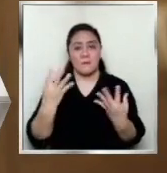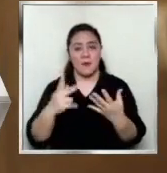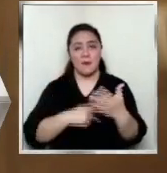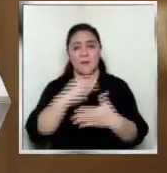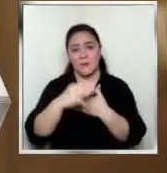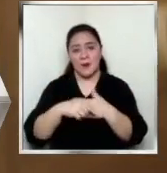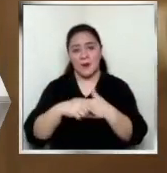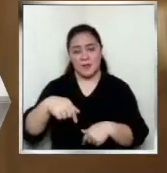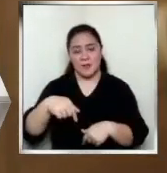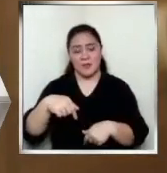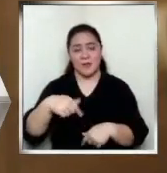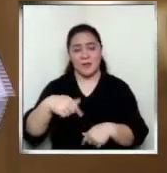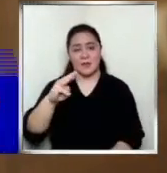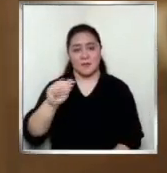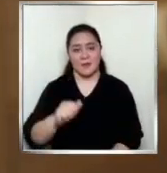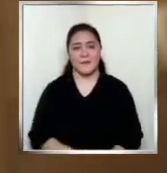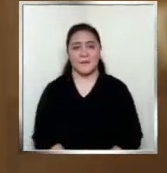Network.